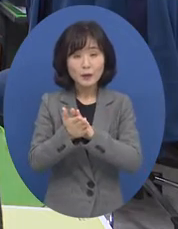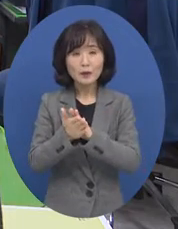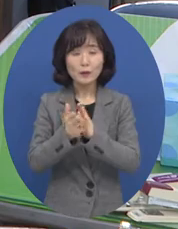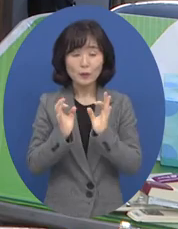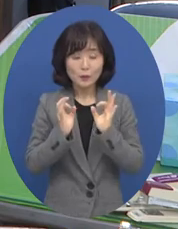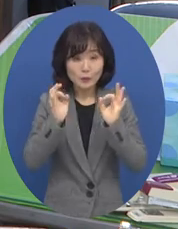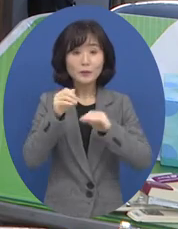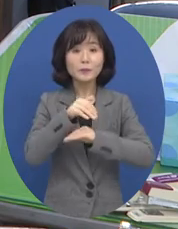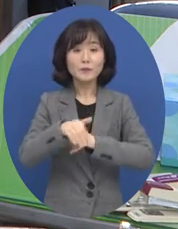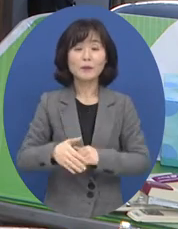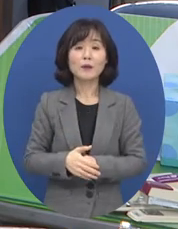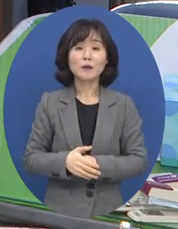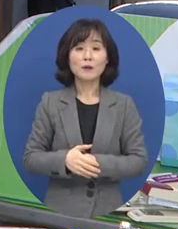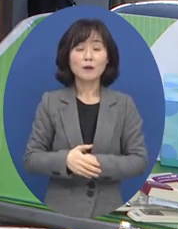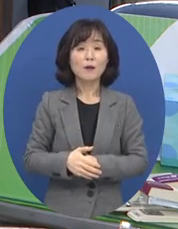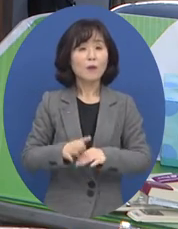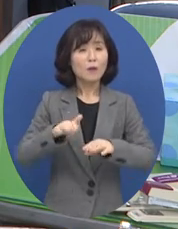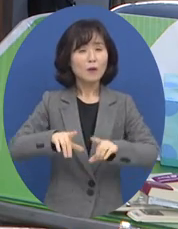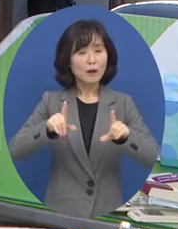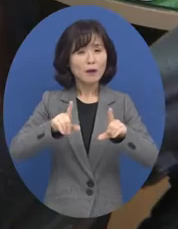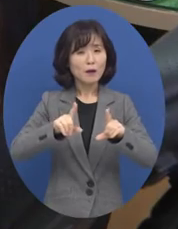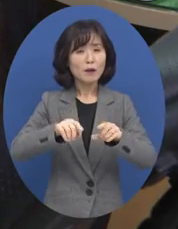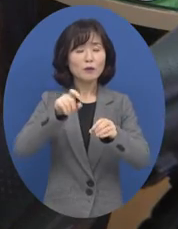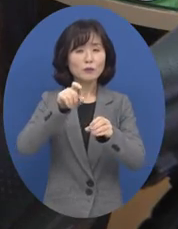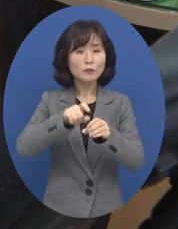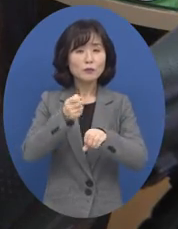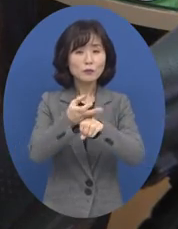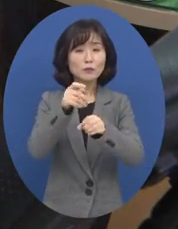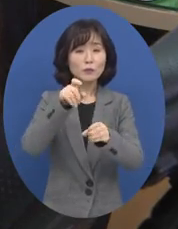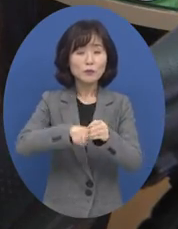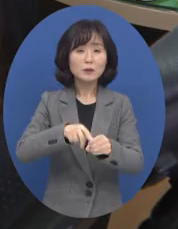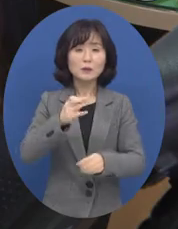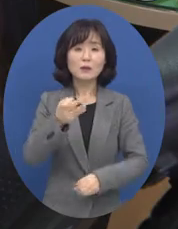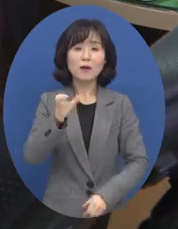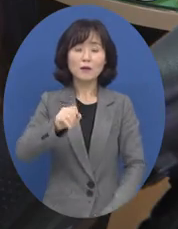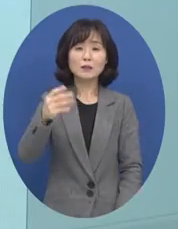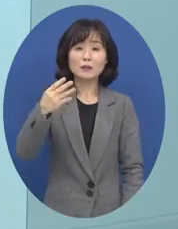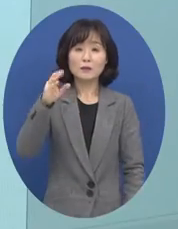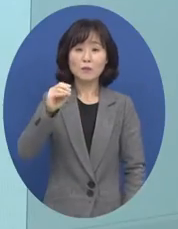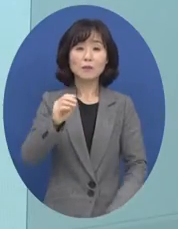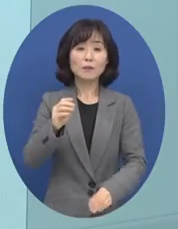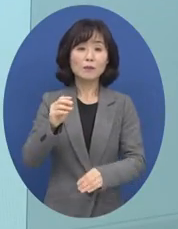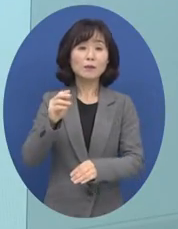계획입니다. 경기도는 이대로라면 올해 수출 목표인 14억 4천만 달러를